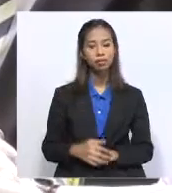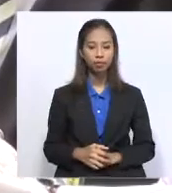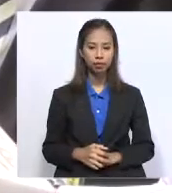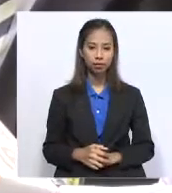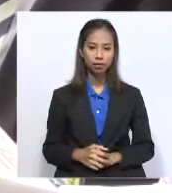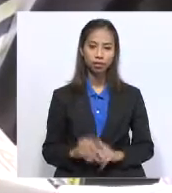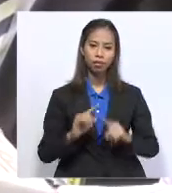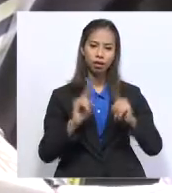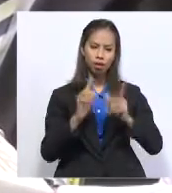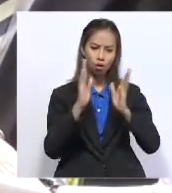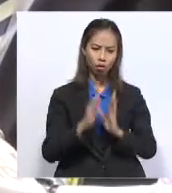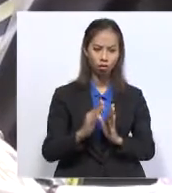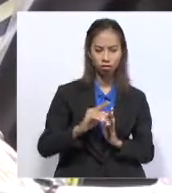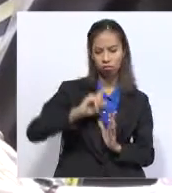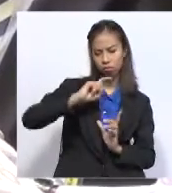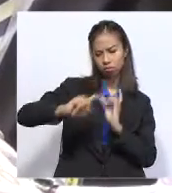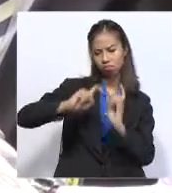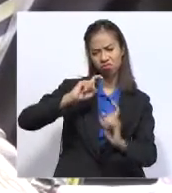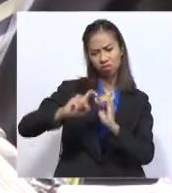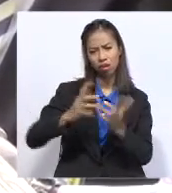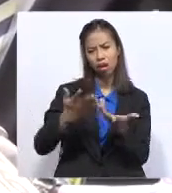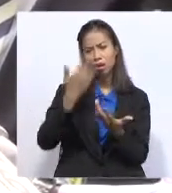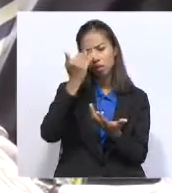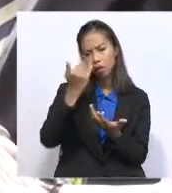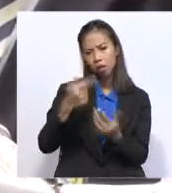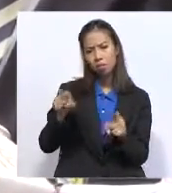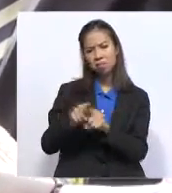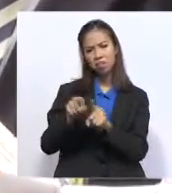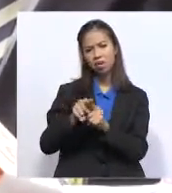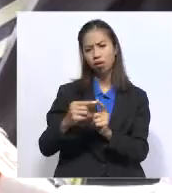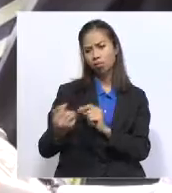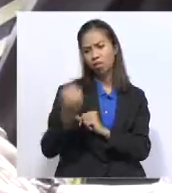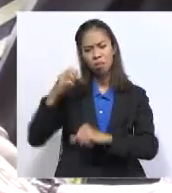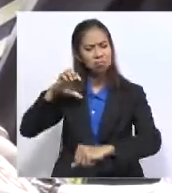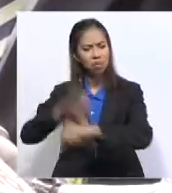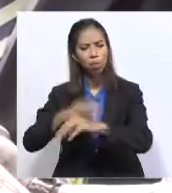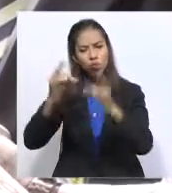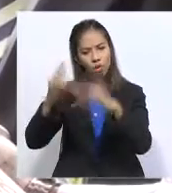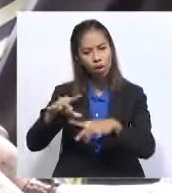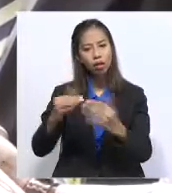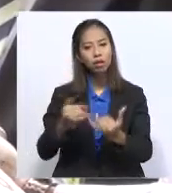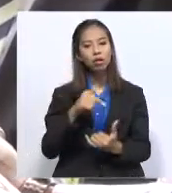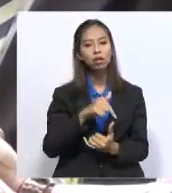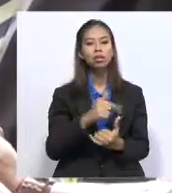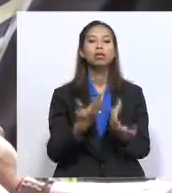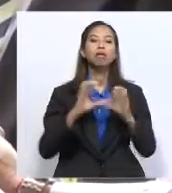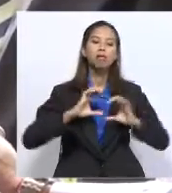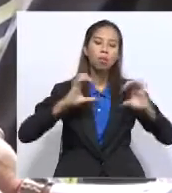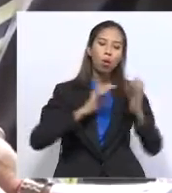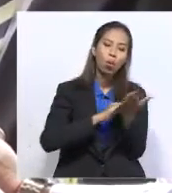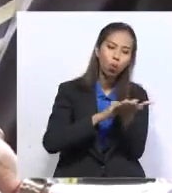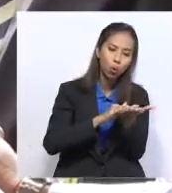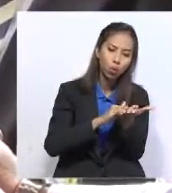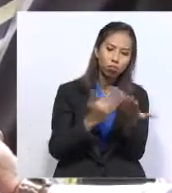ส่วนกระแสวิจารณ์การใช้กำลังเข้าจับกุมอดีตพระพุทธอิสระและการออกมาขอโทษของบุคคลในรัฐบาลนั้น